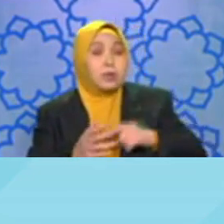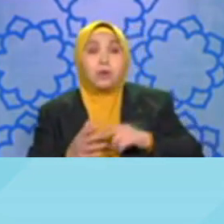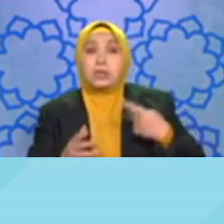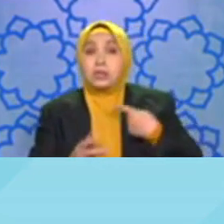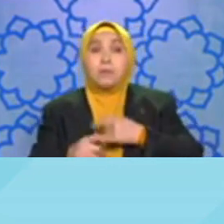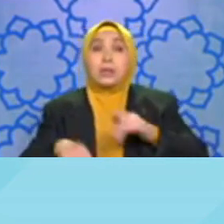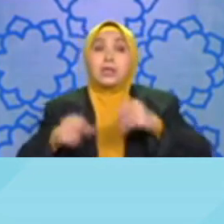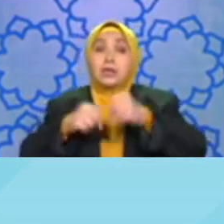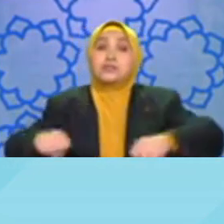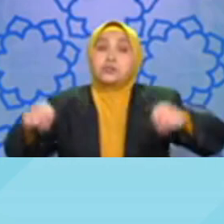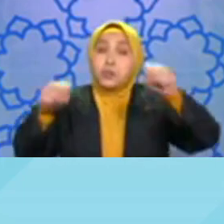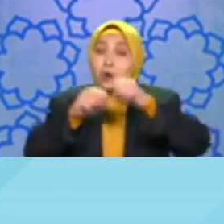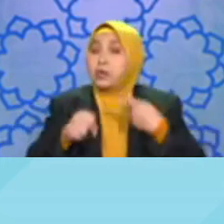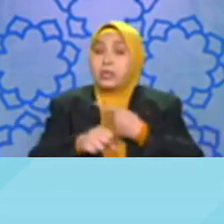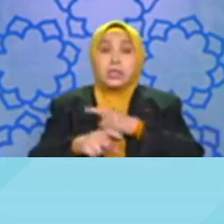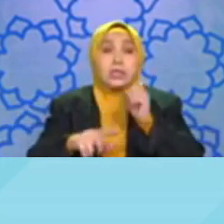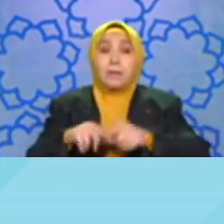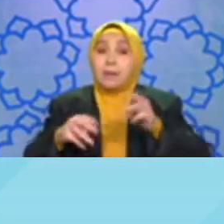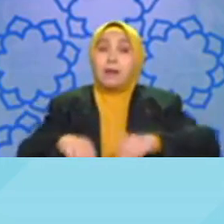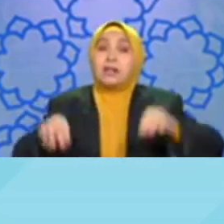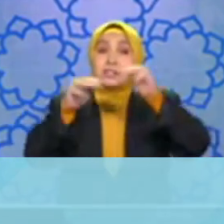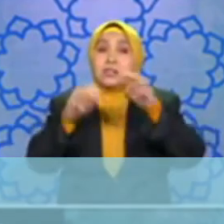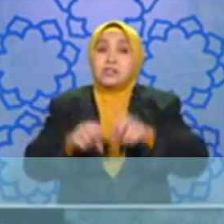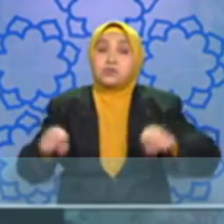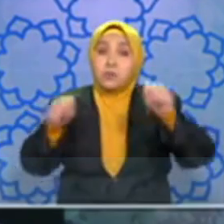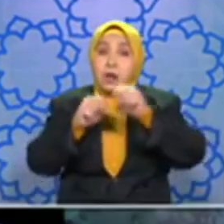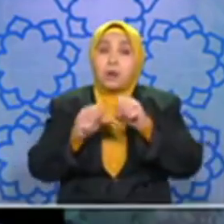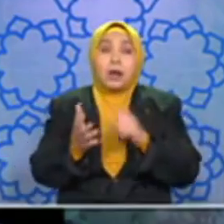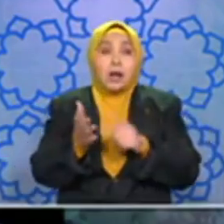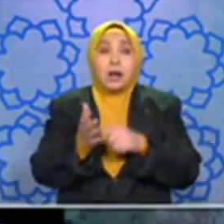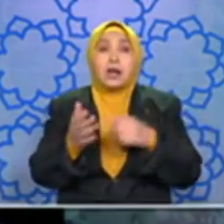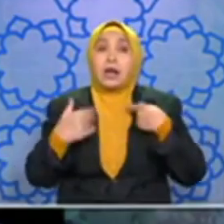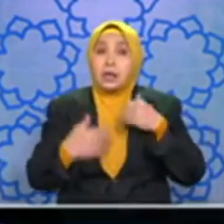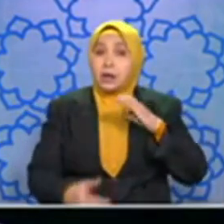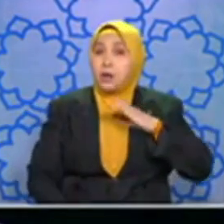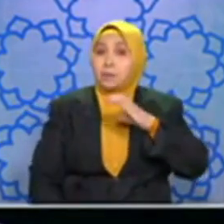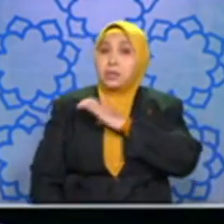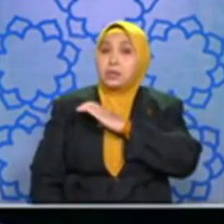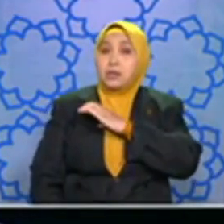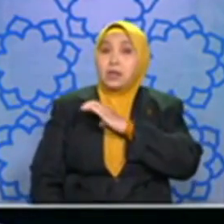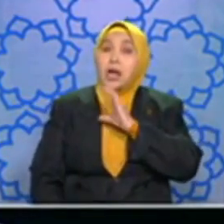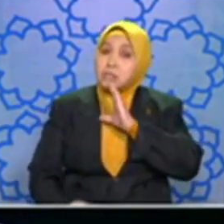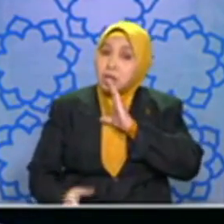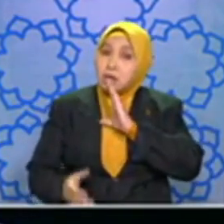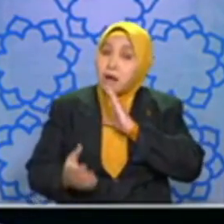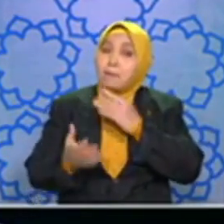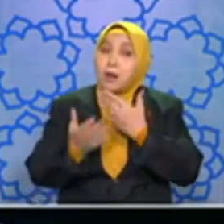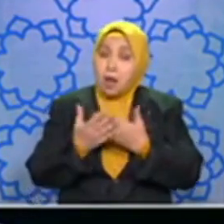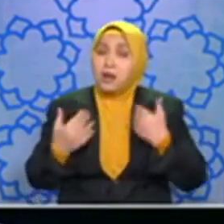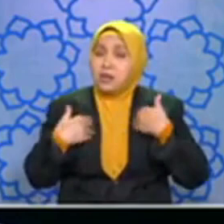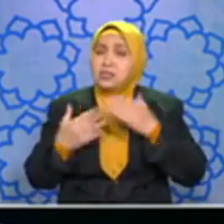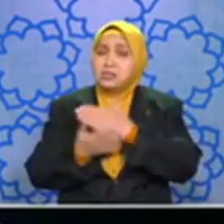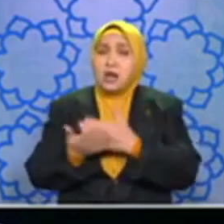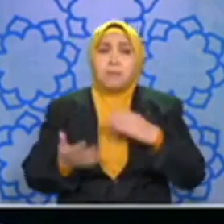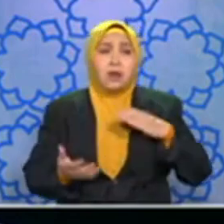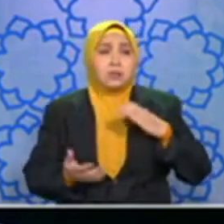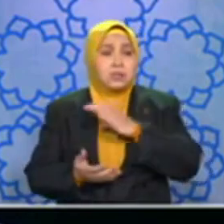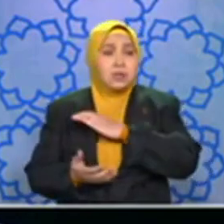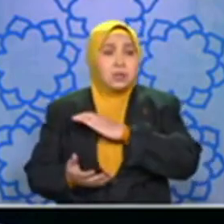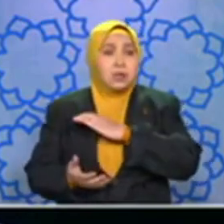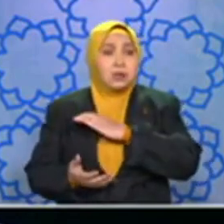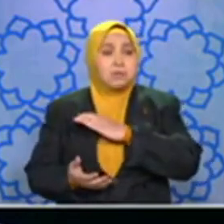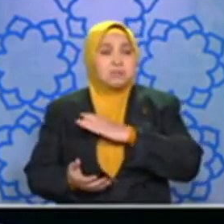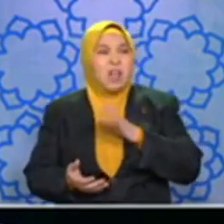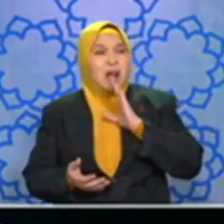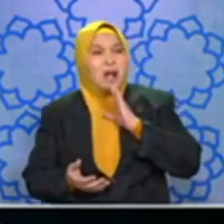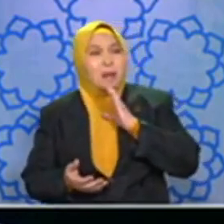surau masjid, kan kita tak boleh pergi ke masjid surau kan. Kadang-kadang ada AJK yang cakap elok-elok, tapi ada AJK yang Ha, begitu saja